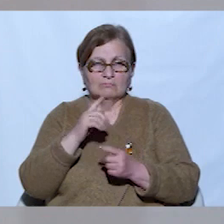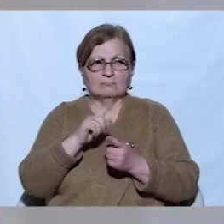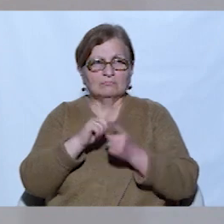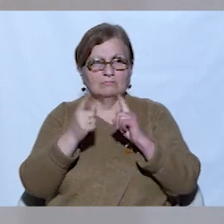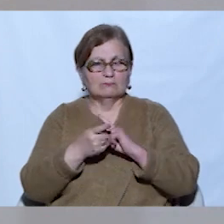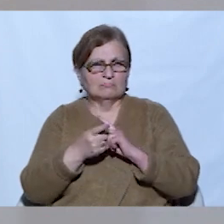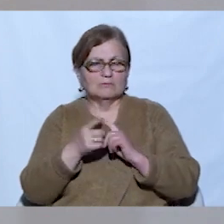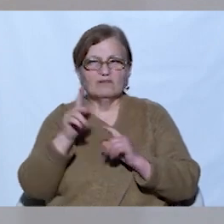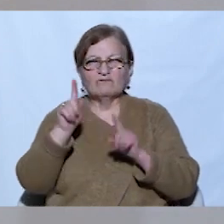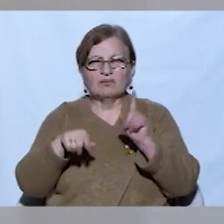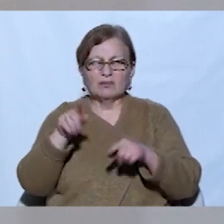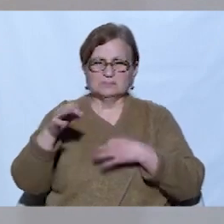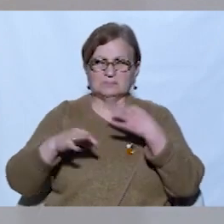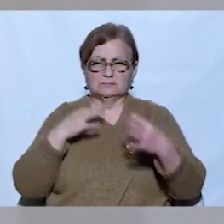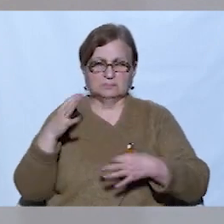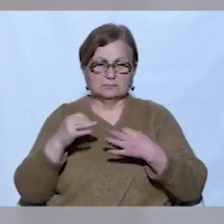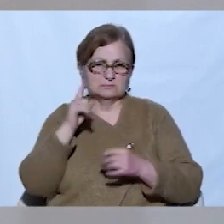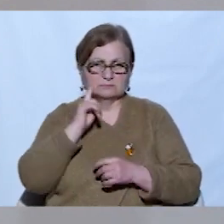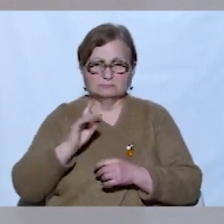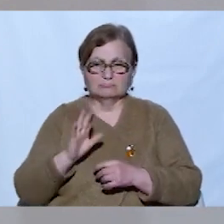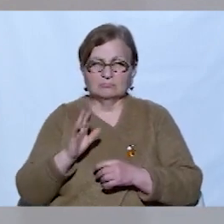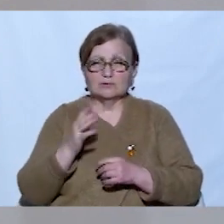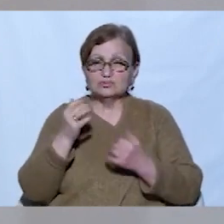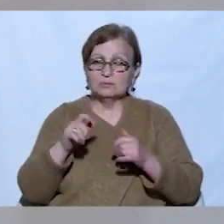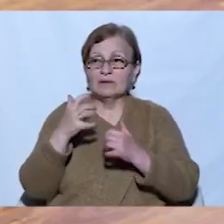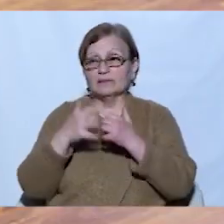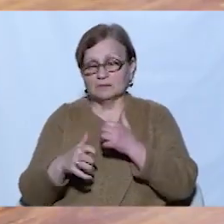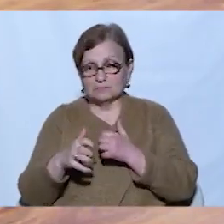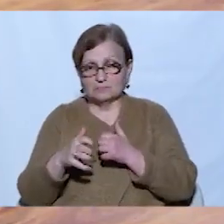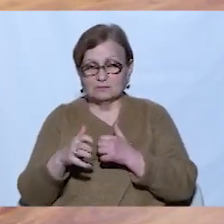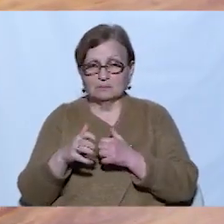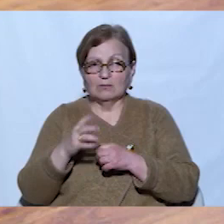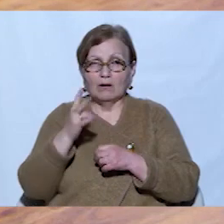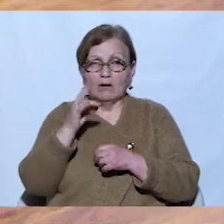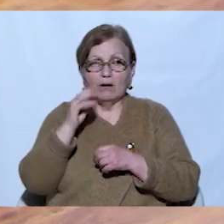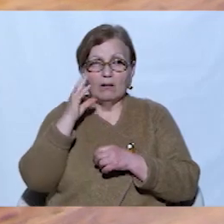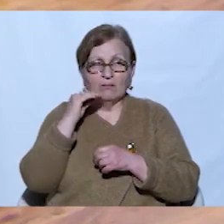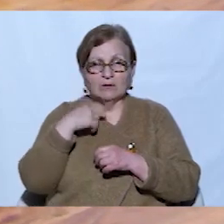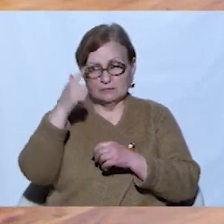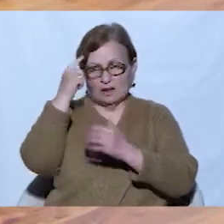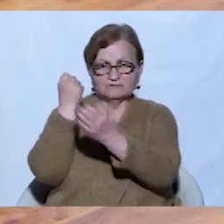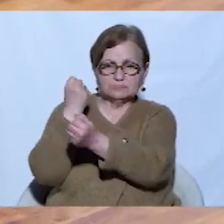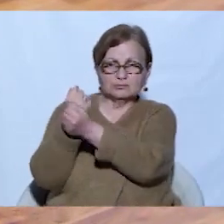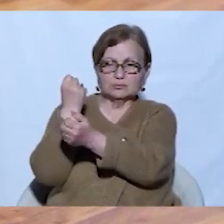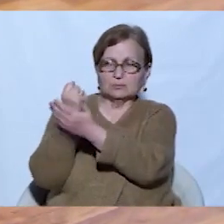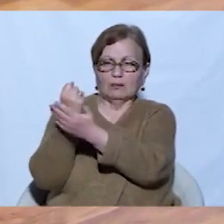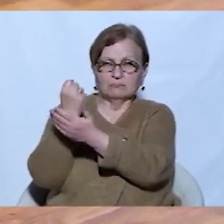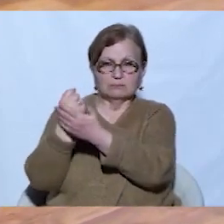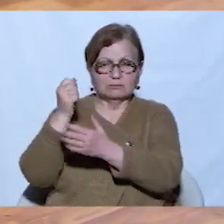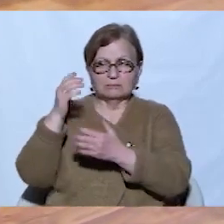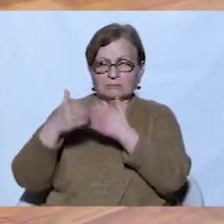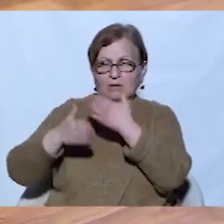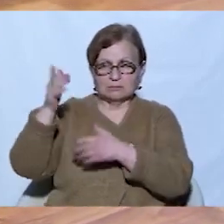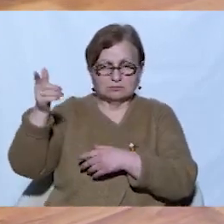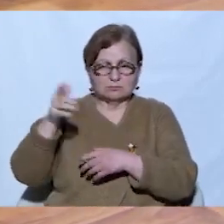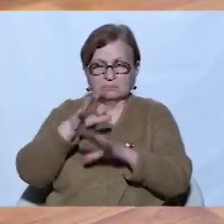ჩამნაცვლებელ ხმად, მაგრამ ვიღაცისთვის ეს შეიძლება იყოს აბსოლუტურად ნეიტრალური. მაგრამ როდესაც მე მაგალითად უბრალოდ კედელზე ვურტყავ თავს, ხო? თანხმდებით